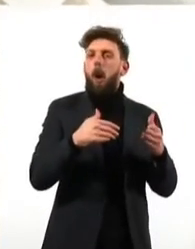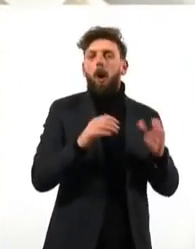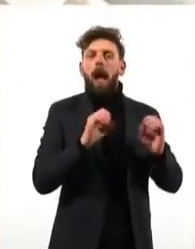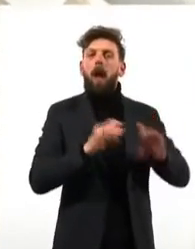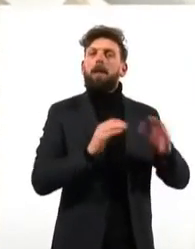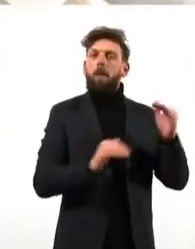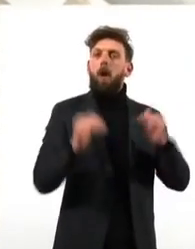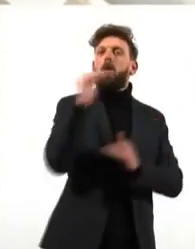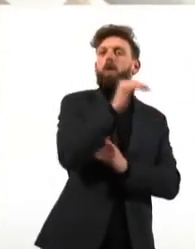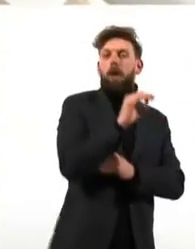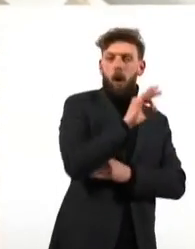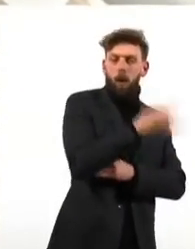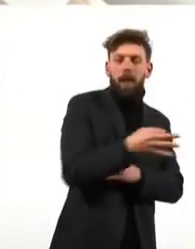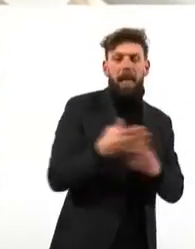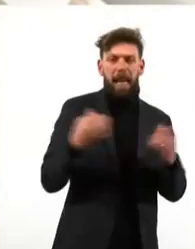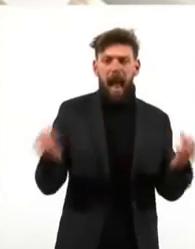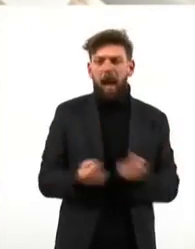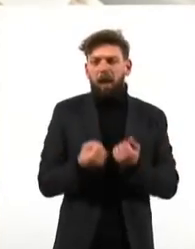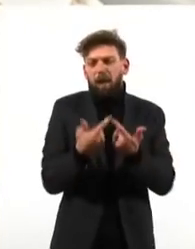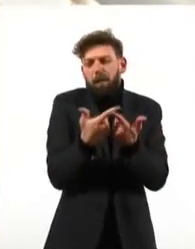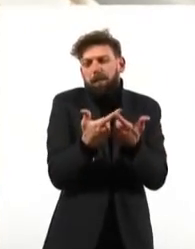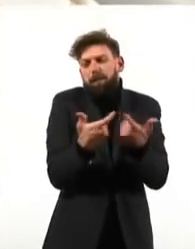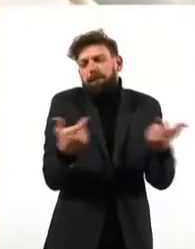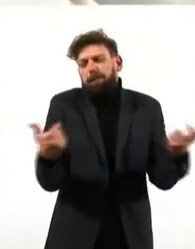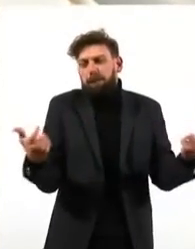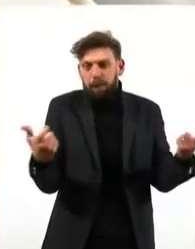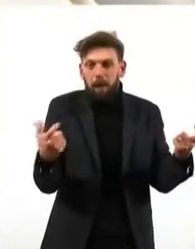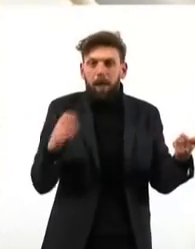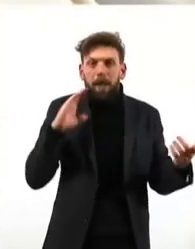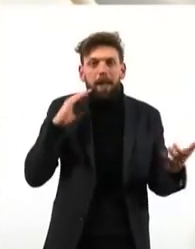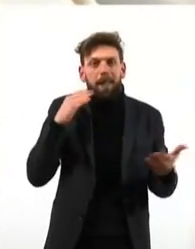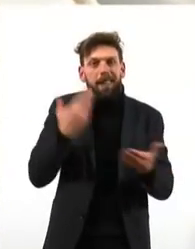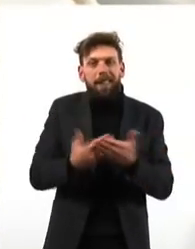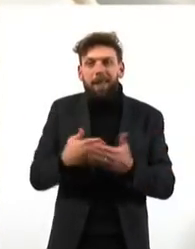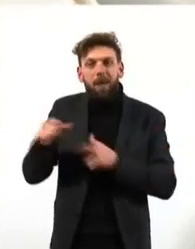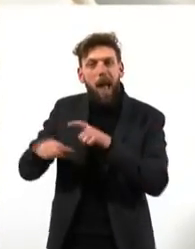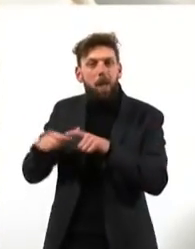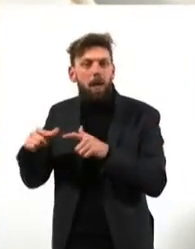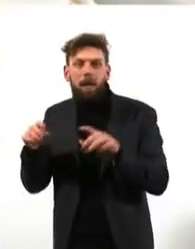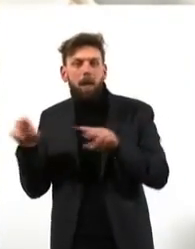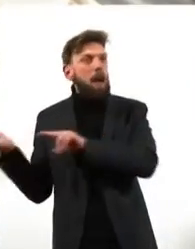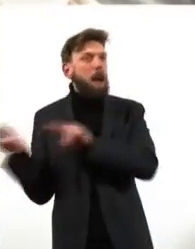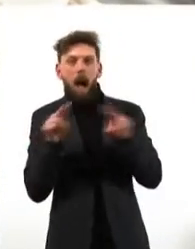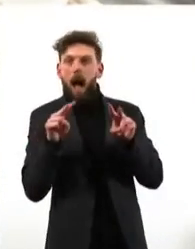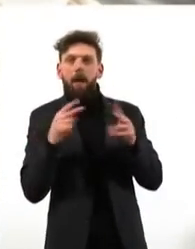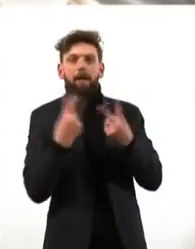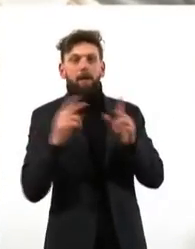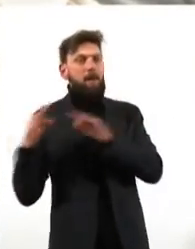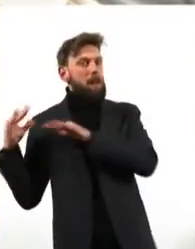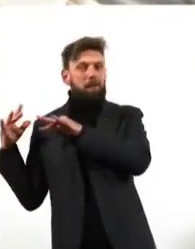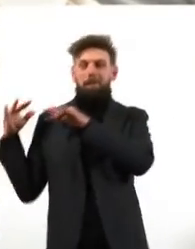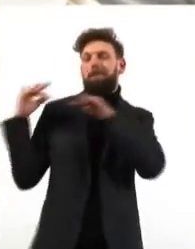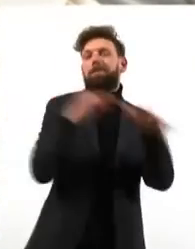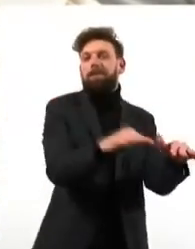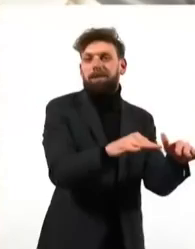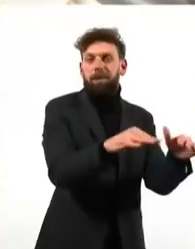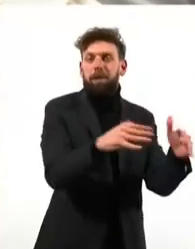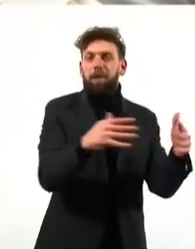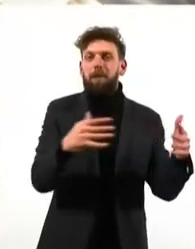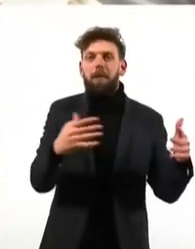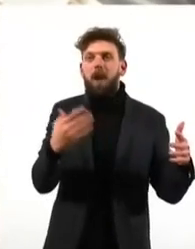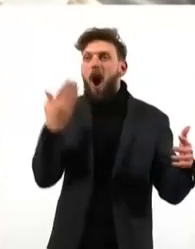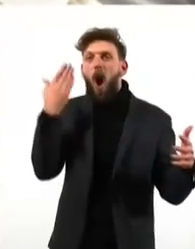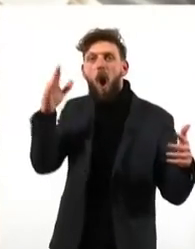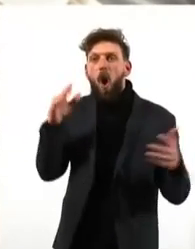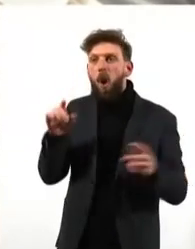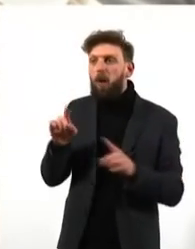trouve beaucoup d'activités, c'est là qu'on trouve tout. Donc tout le monde veut aller habiter dans les métropoles et il y a une partie de notre territoire où les